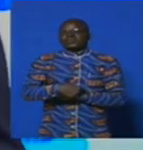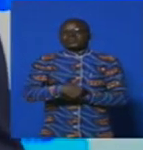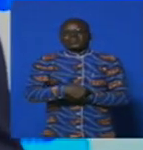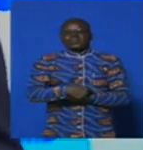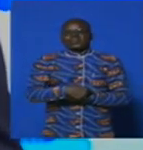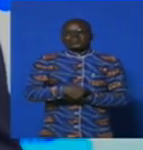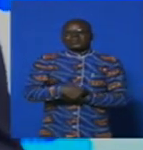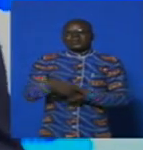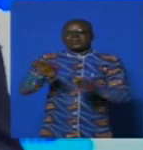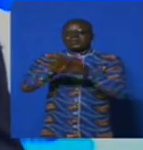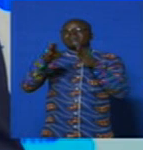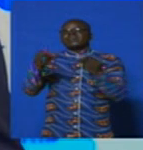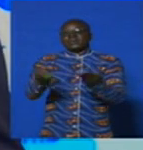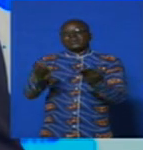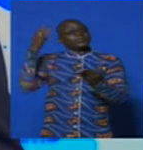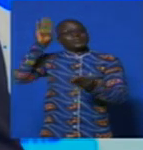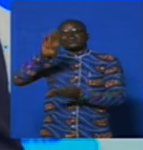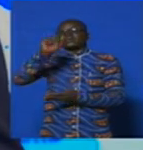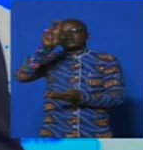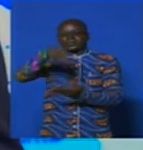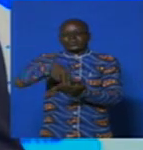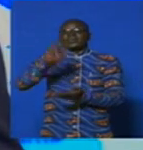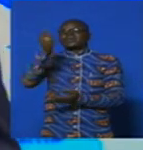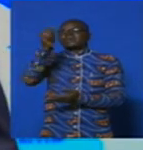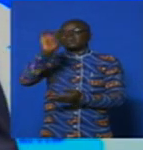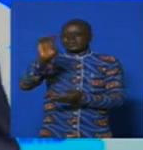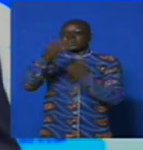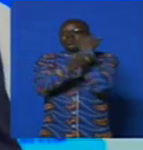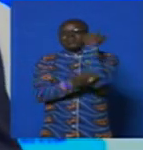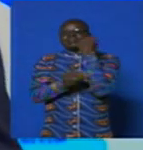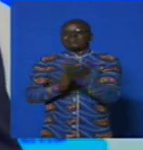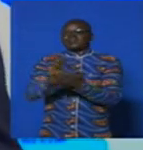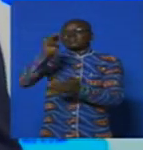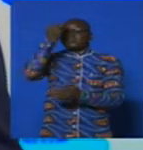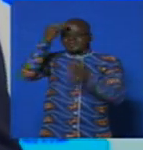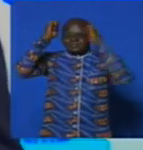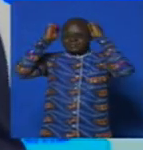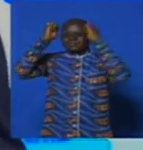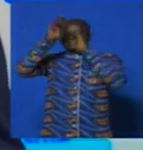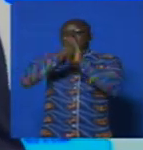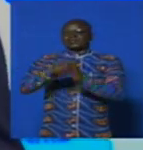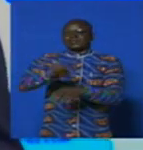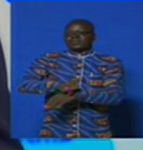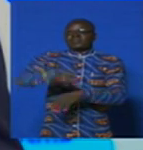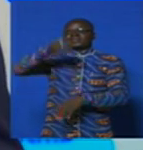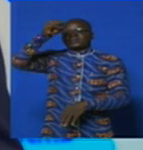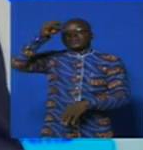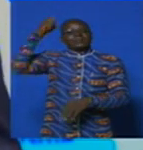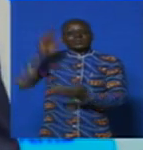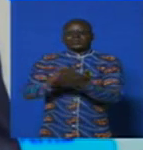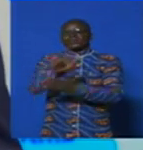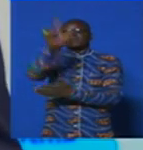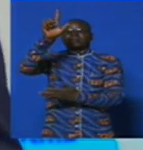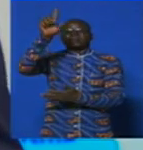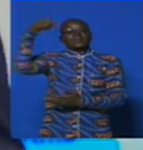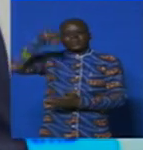Lancement officiel du baccalauréat 2018 à Ouaïga par le ministre de l'Enseignement supérieur. C'est au lycée Yamoya que